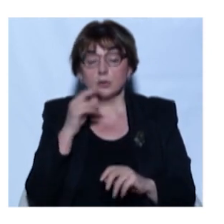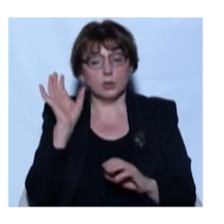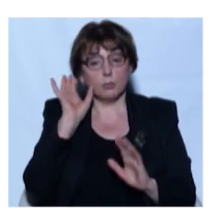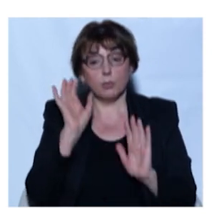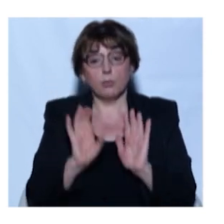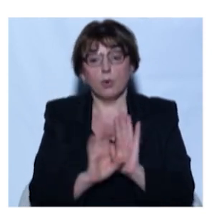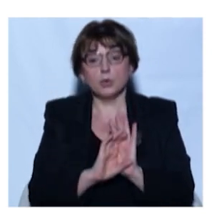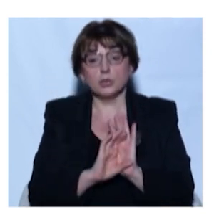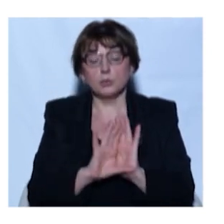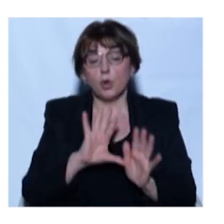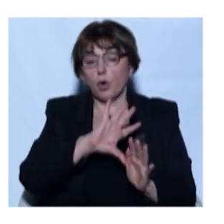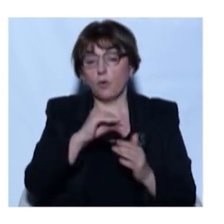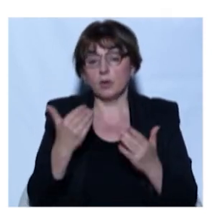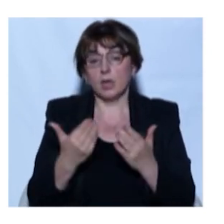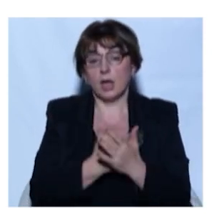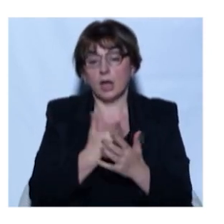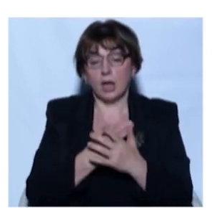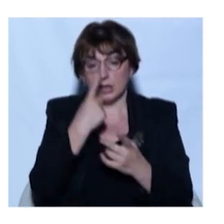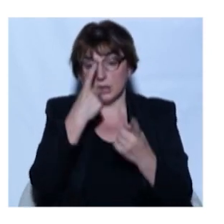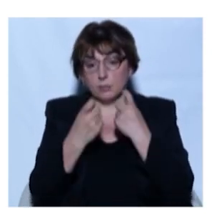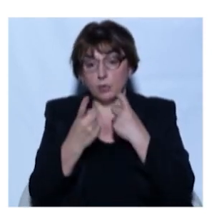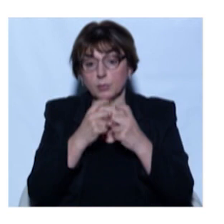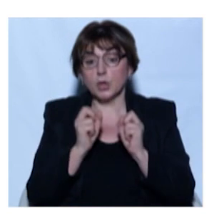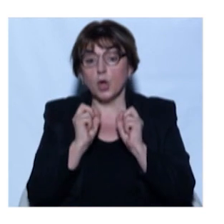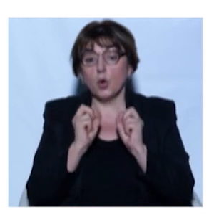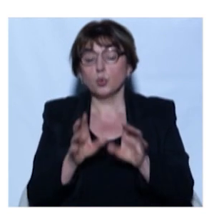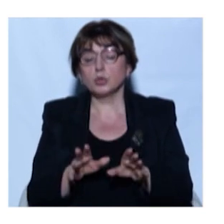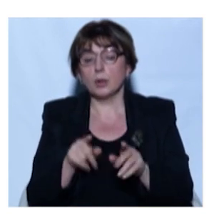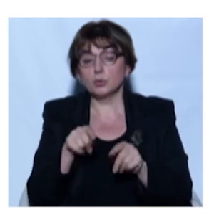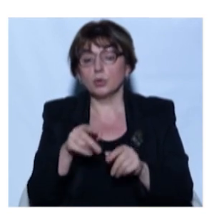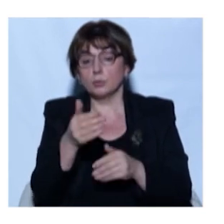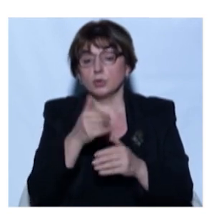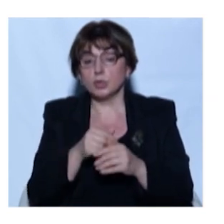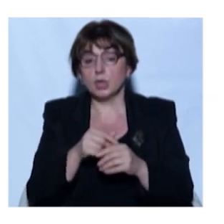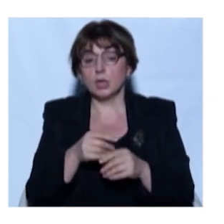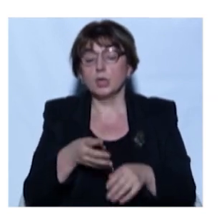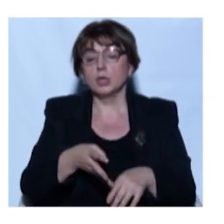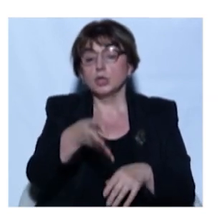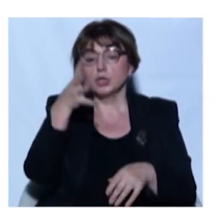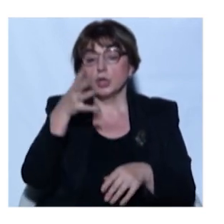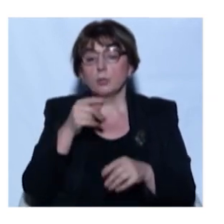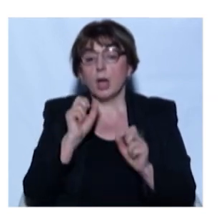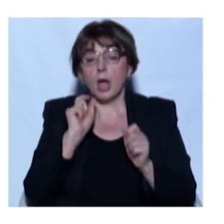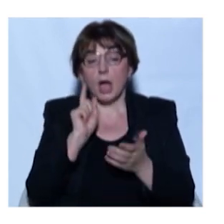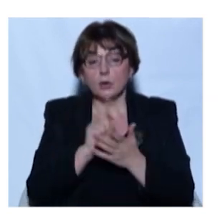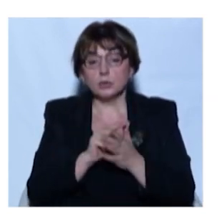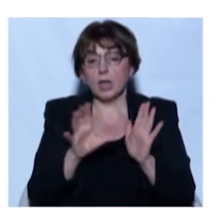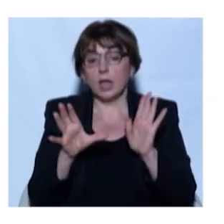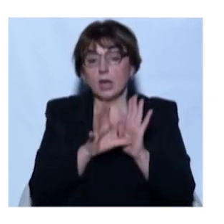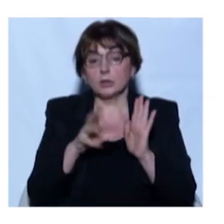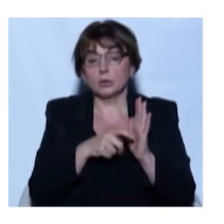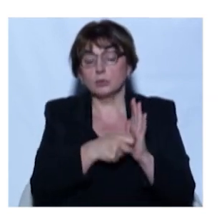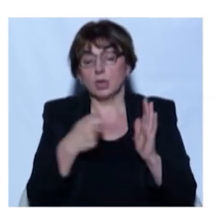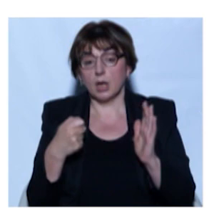მოისმინო ყოველი ახალი ინფორმაცია უსაფრთხოების შესახებ. შენობაში აუცილებლად უნდა გათიშო